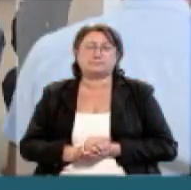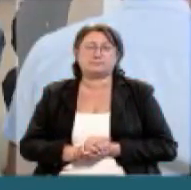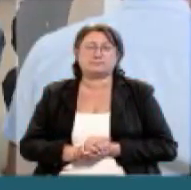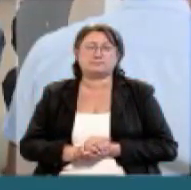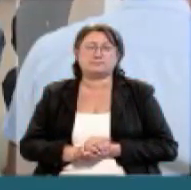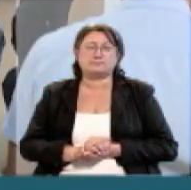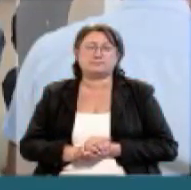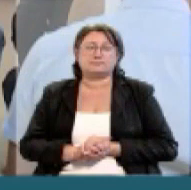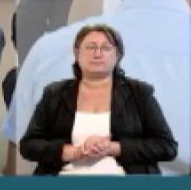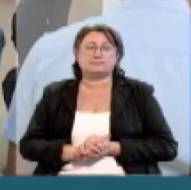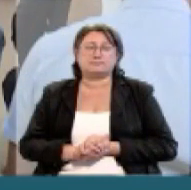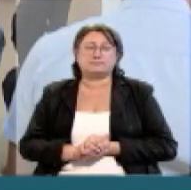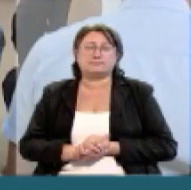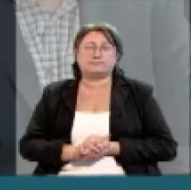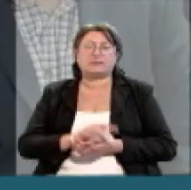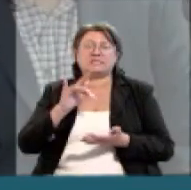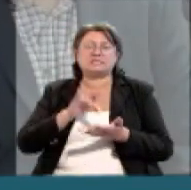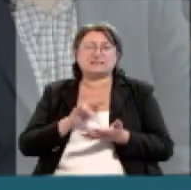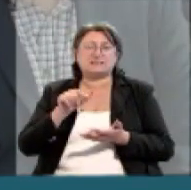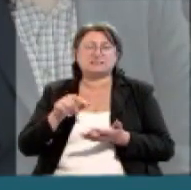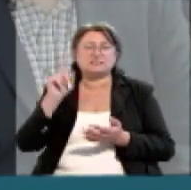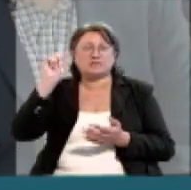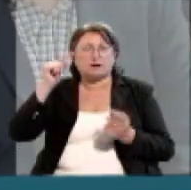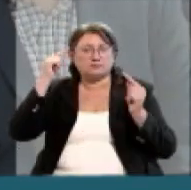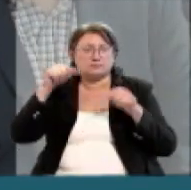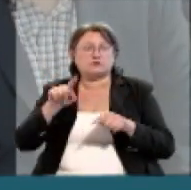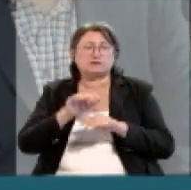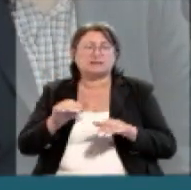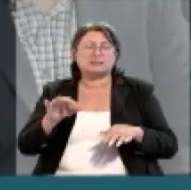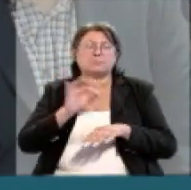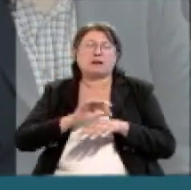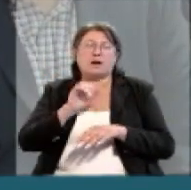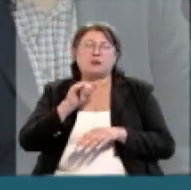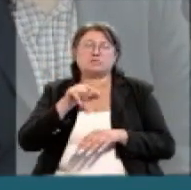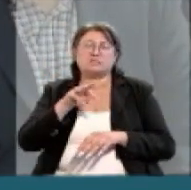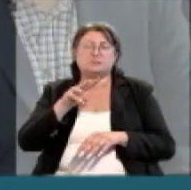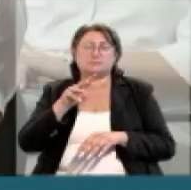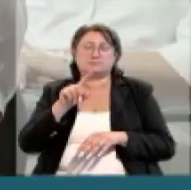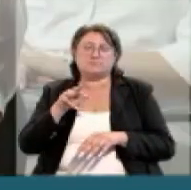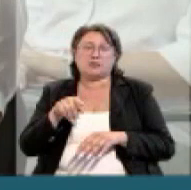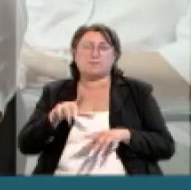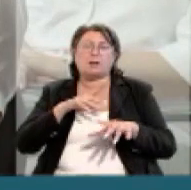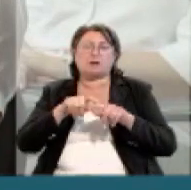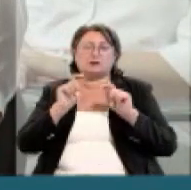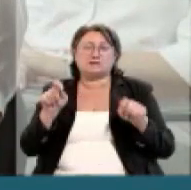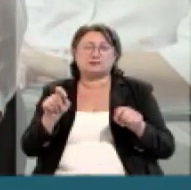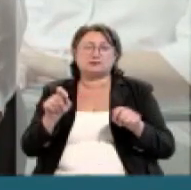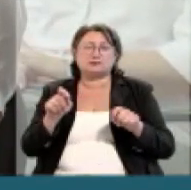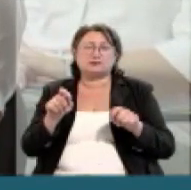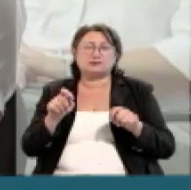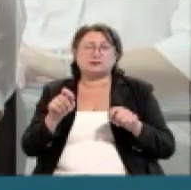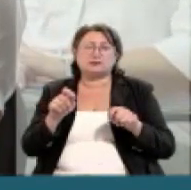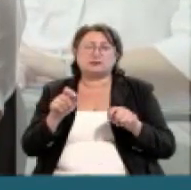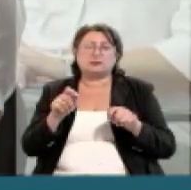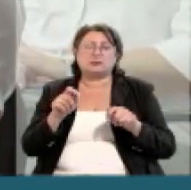Орталыққа аутизм диагнозы қойылған балалар келуімен танымал. Ол ерекше балалардың ата-аналарының инвестициялары есебінен ашылды.